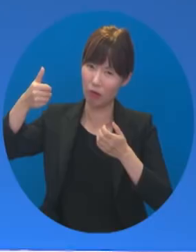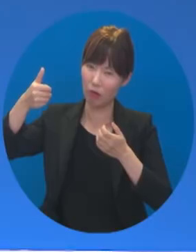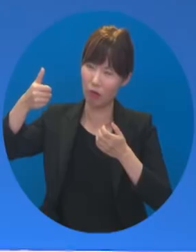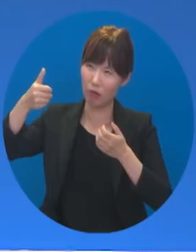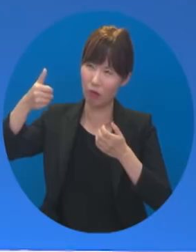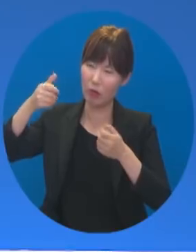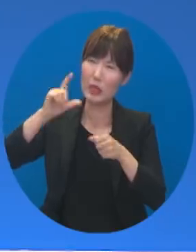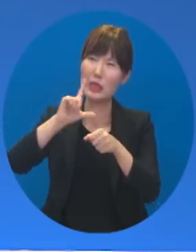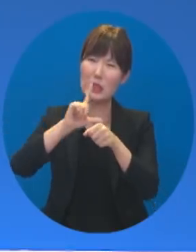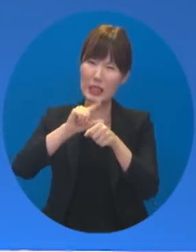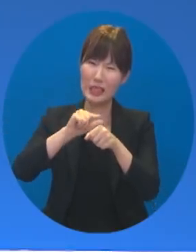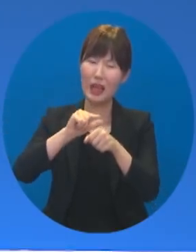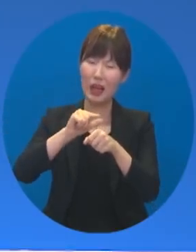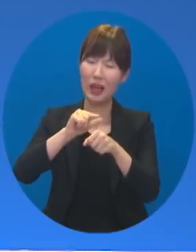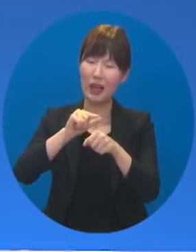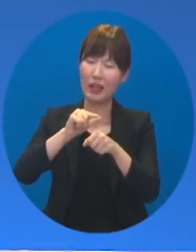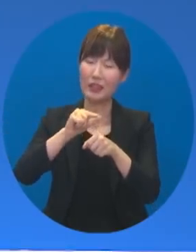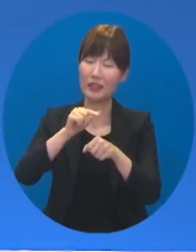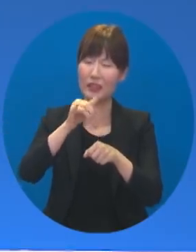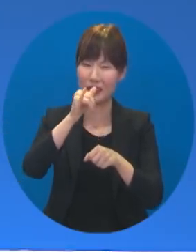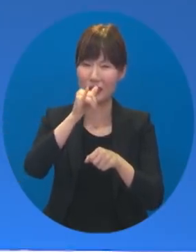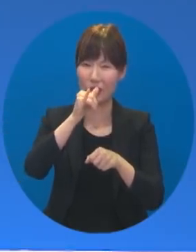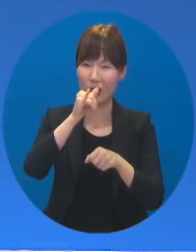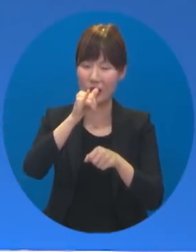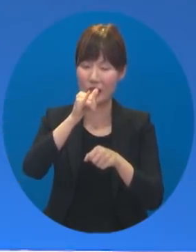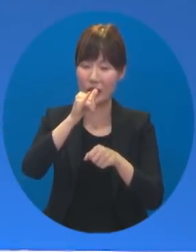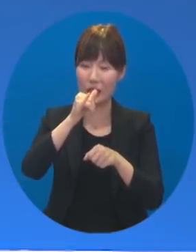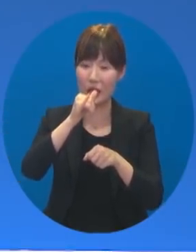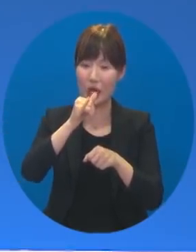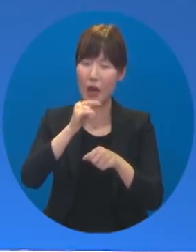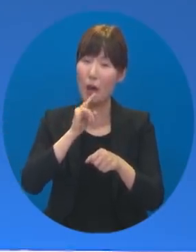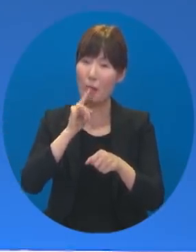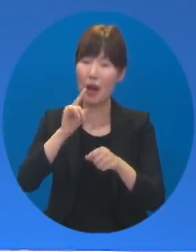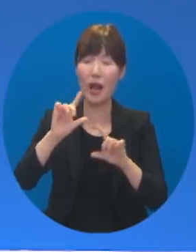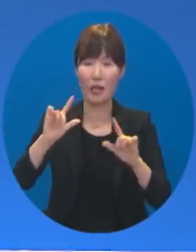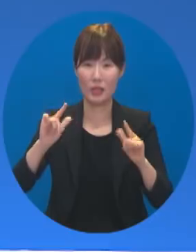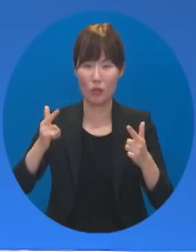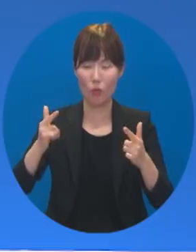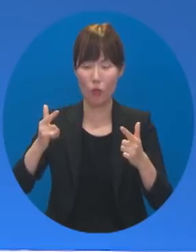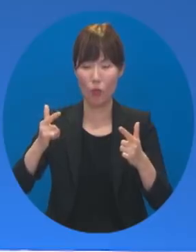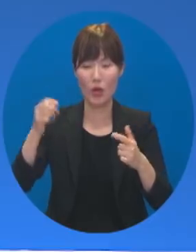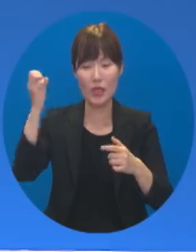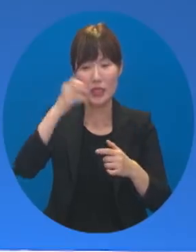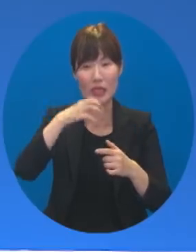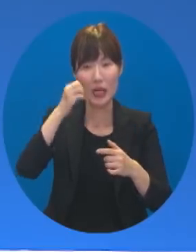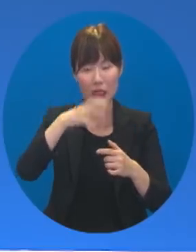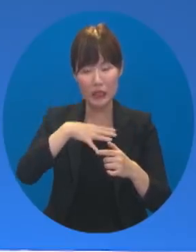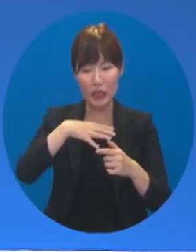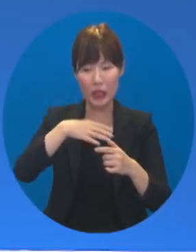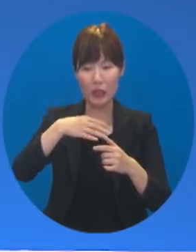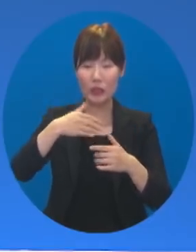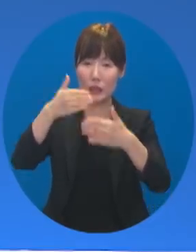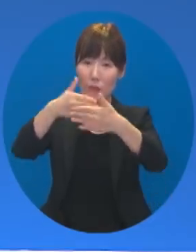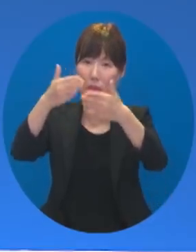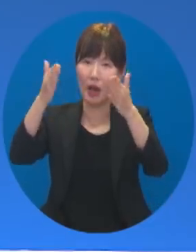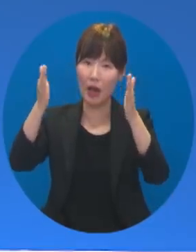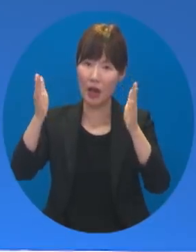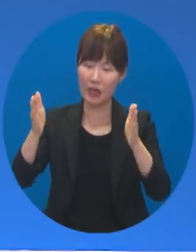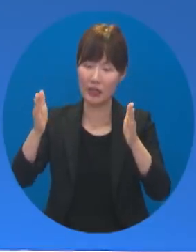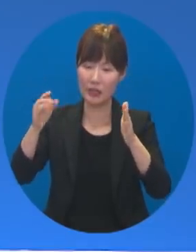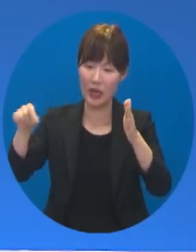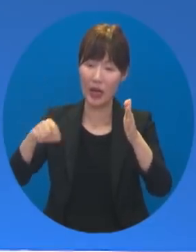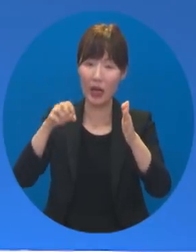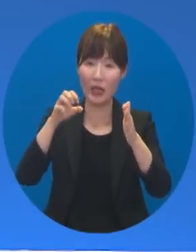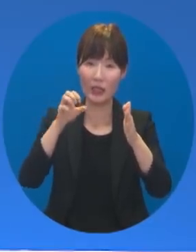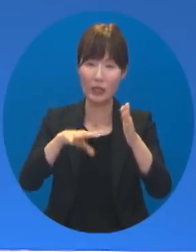말이 아니라 그냥 그 안에서의 공간 안에서의 그냥 그 공간이 가르쳐줬죠. 이렇게 그냥